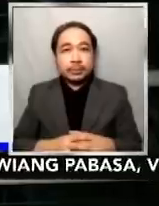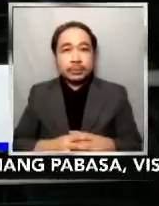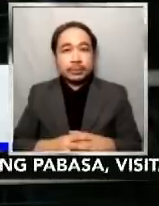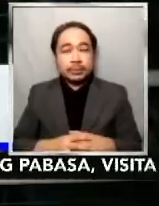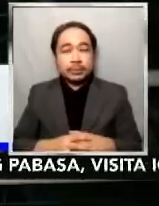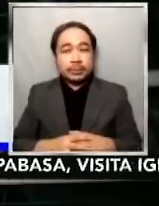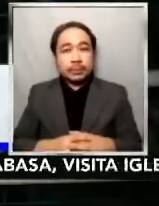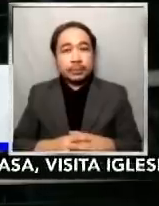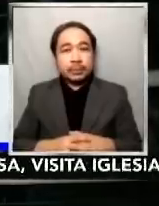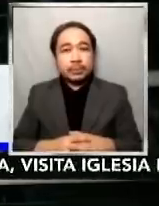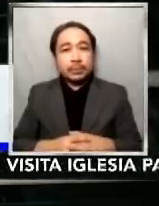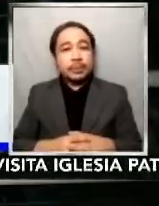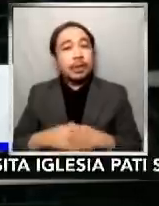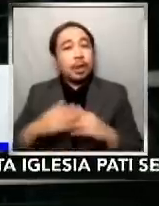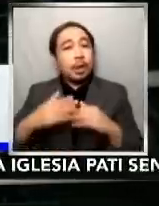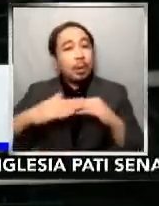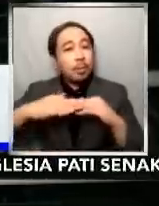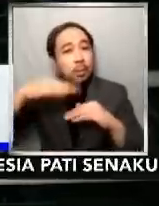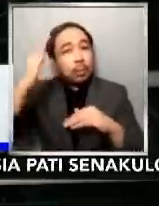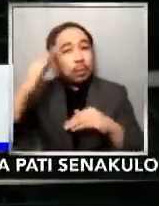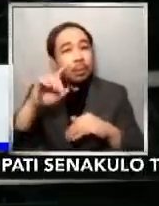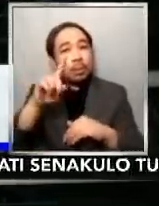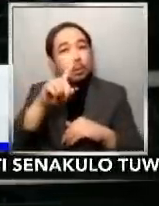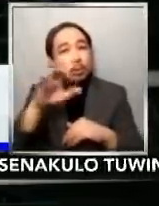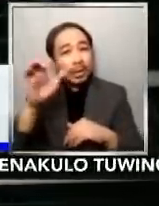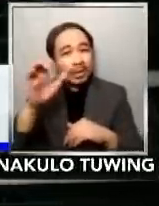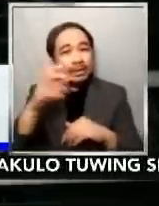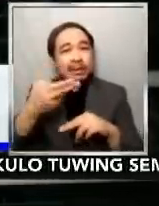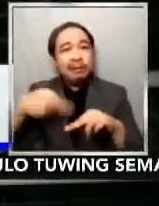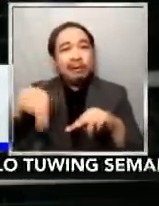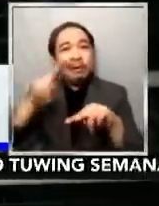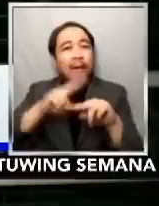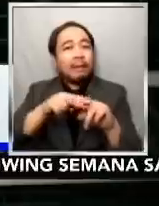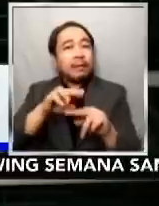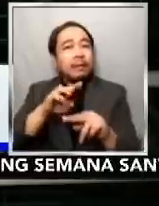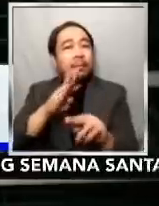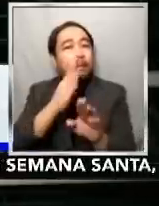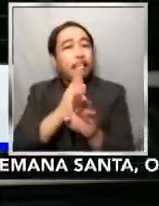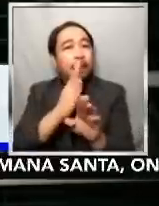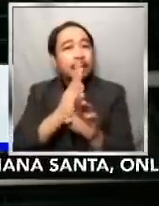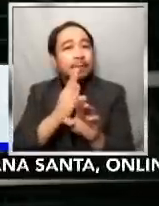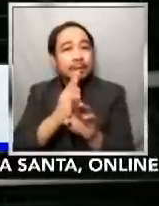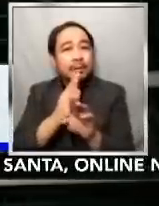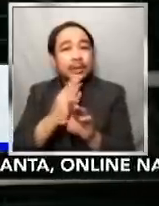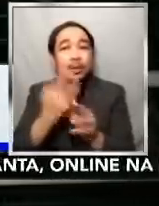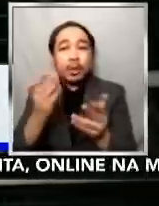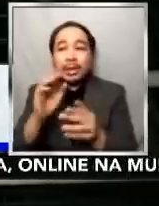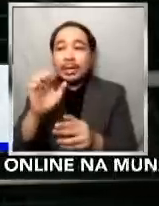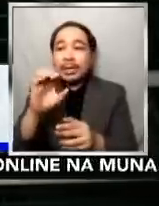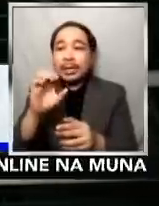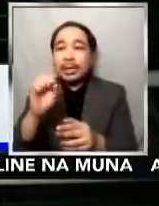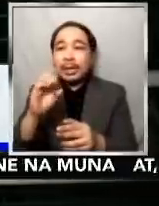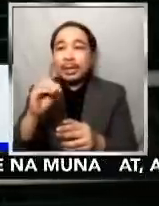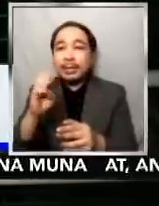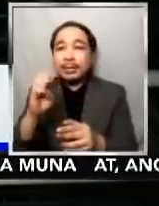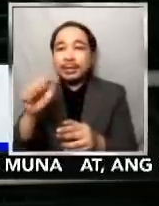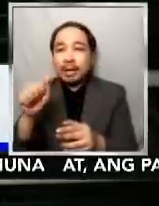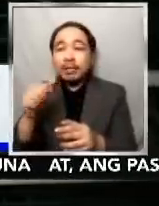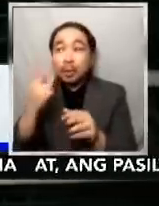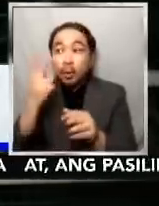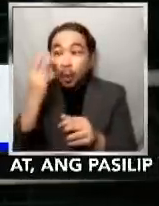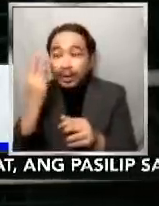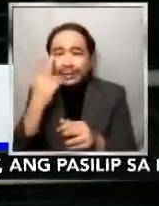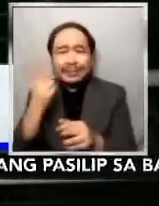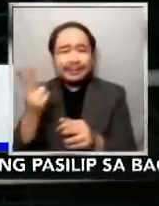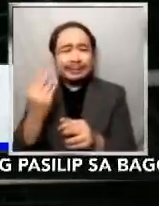Mike, mahigit 100 ang idinagdag na bus ng DOTR sa EDSA Carousel para punan ang puwang na iiwan